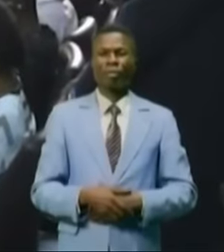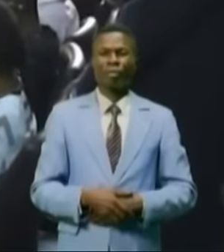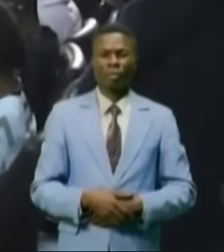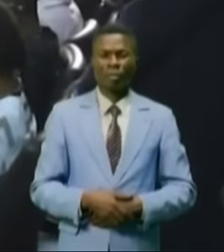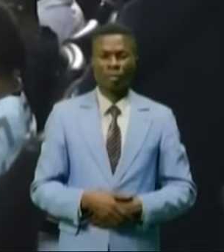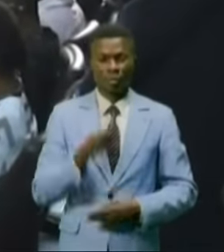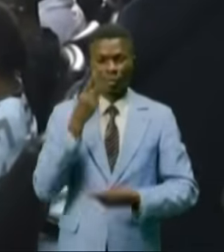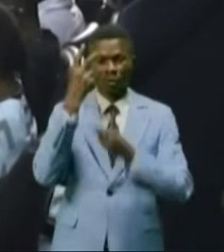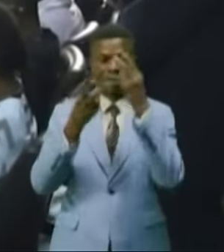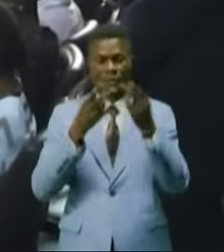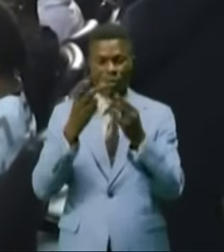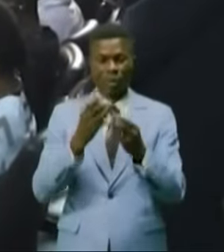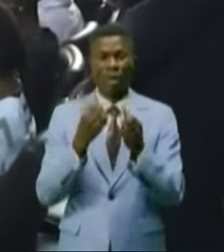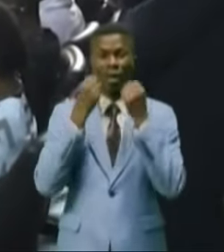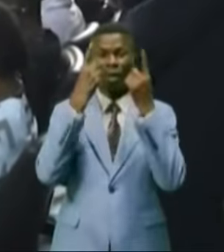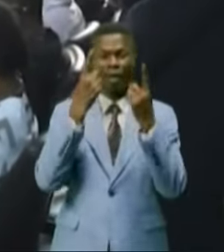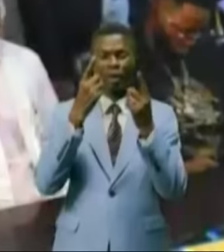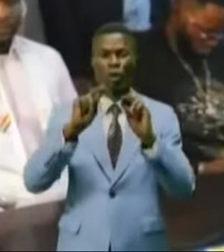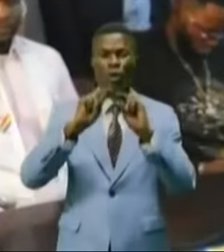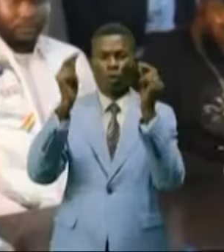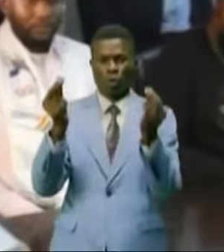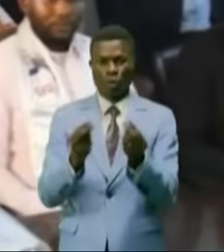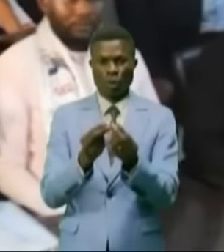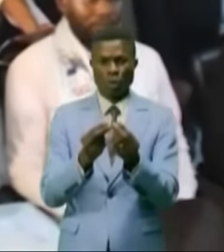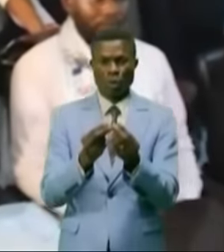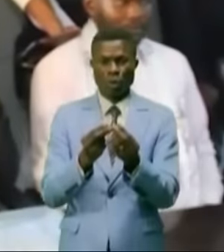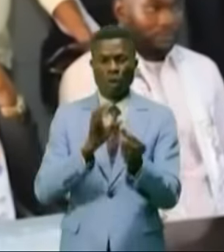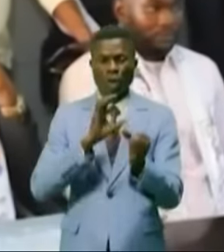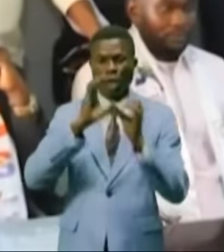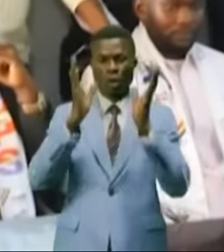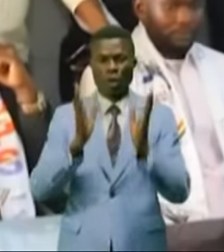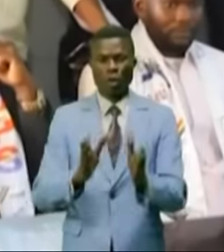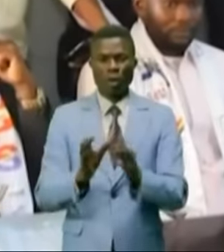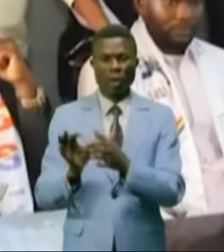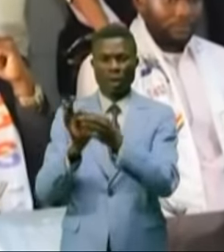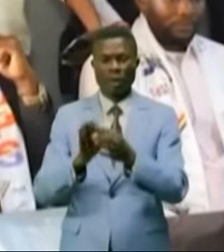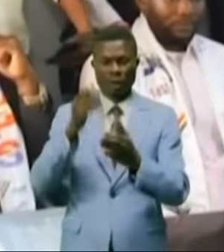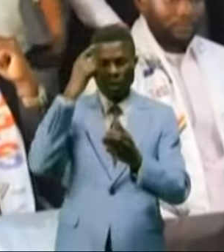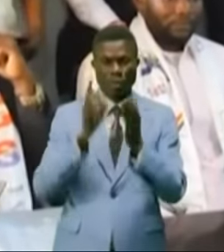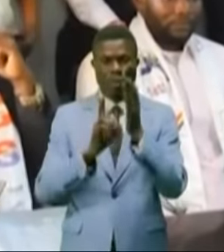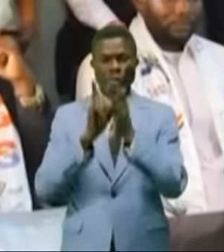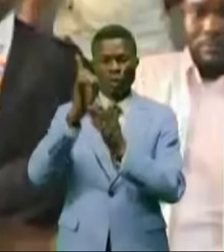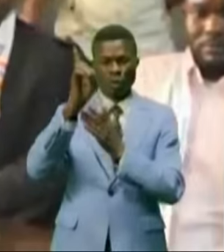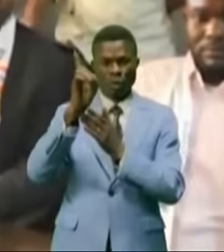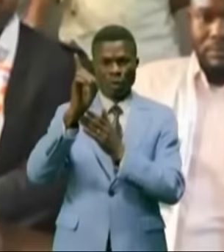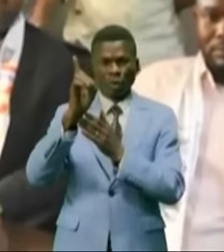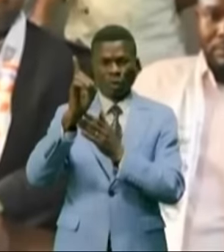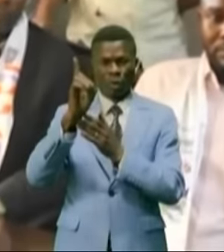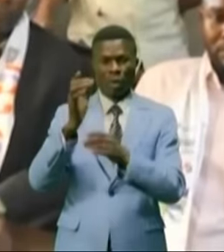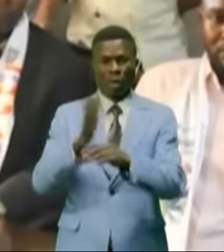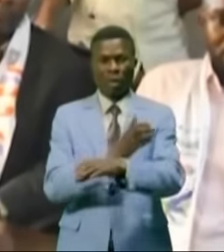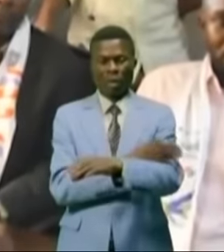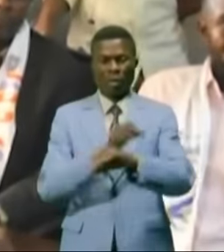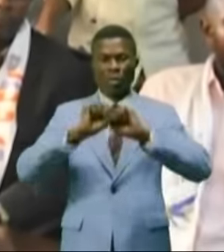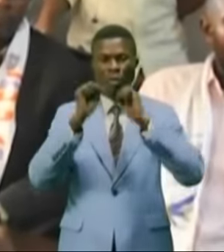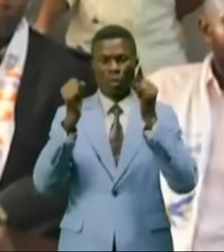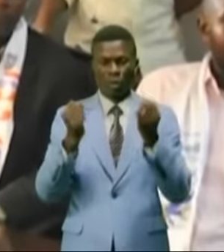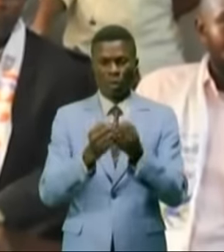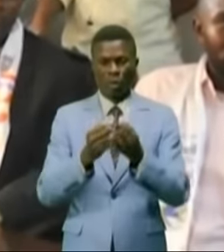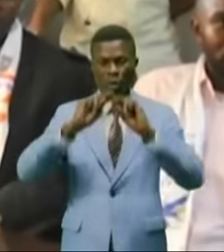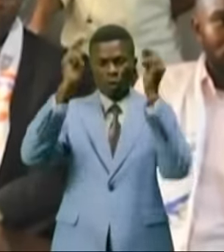Une visite surprise de la délégation de communicateurs de l'Union pour la démocratie et le progrès social,